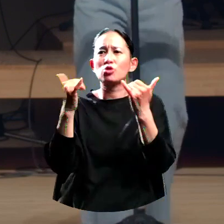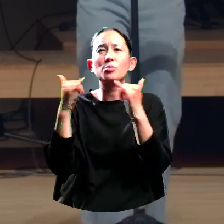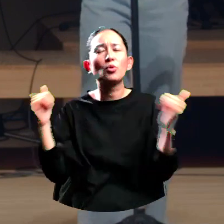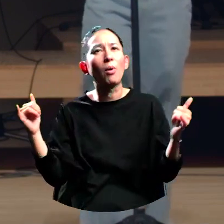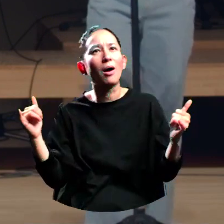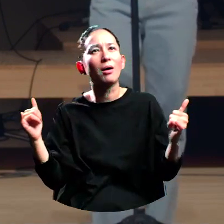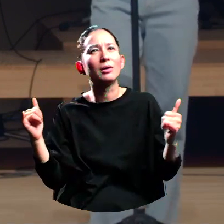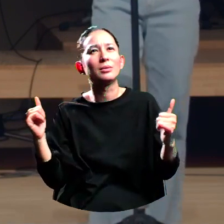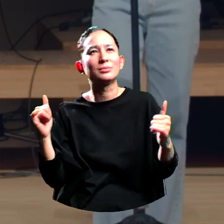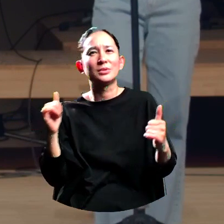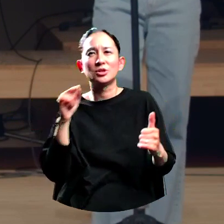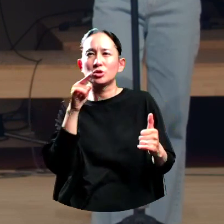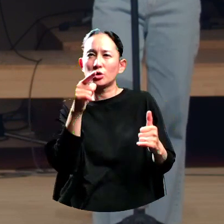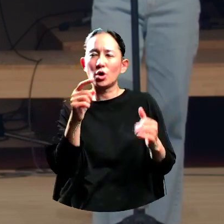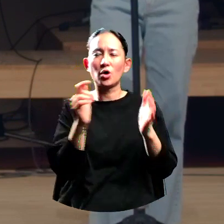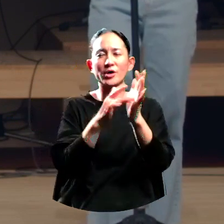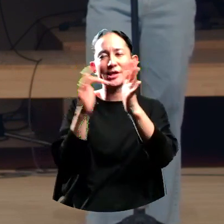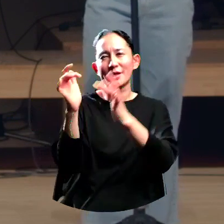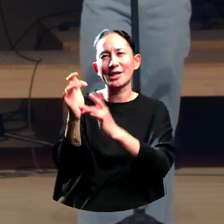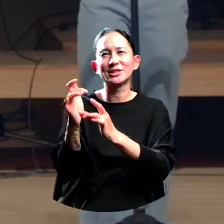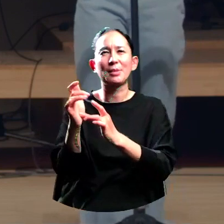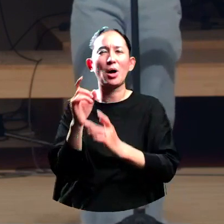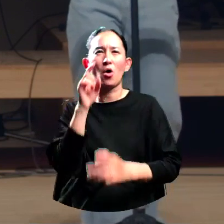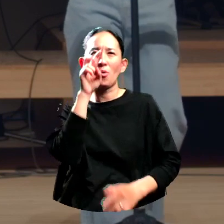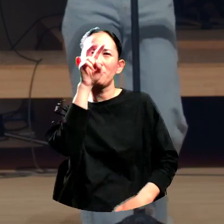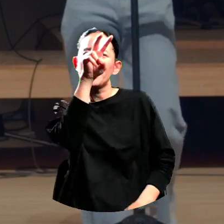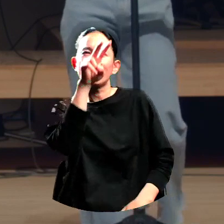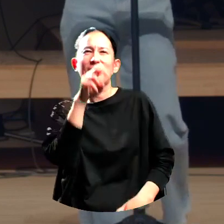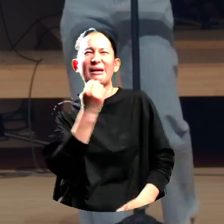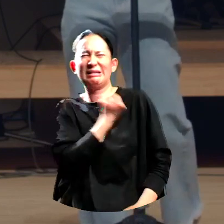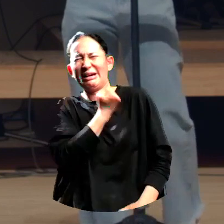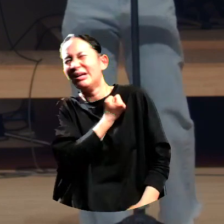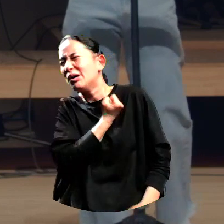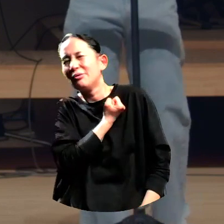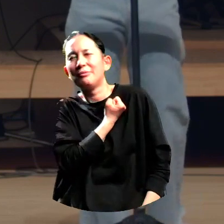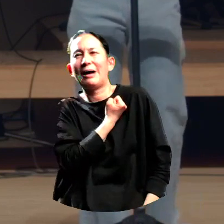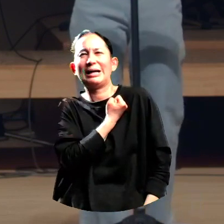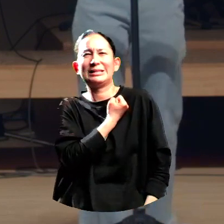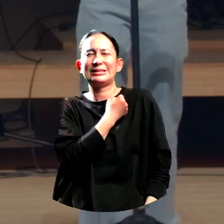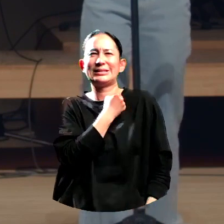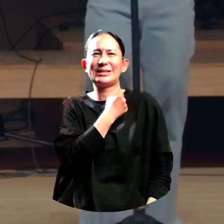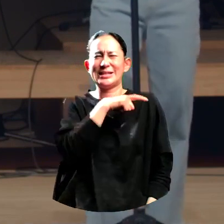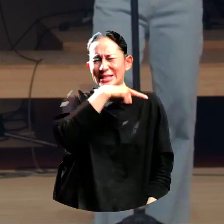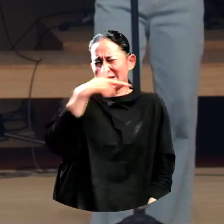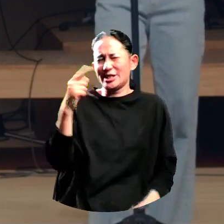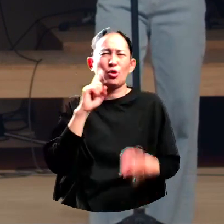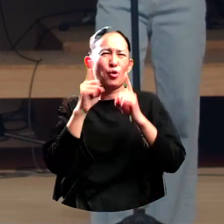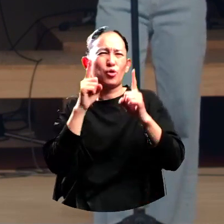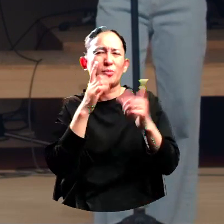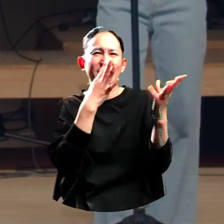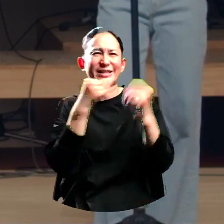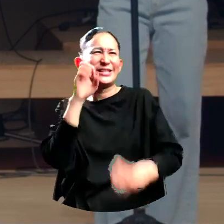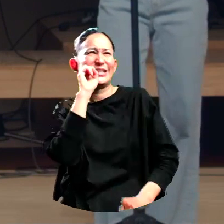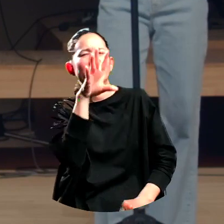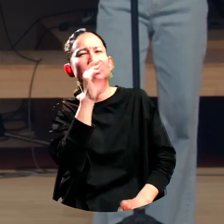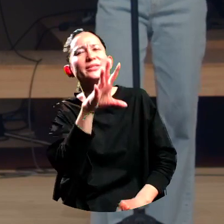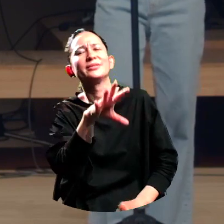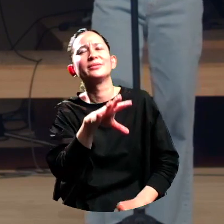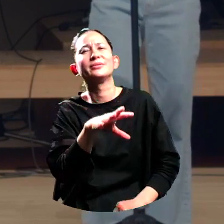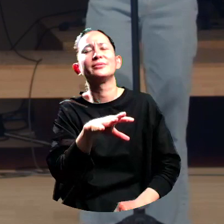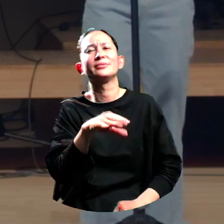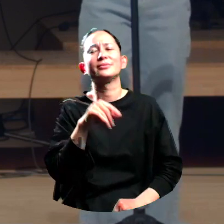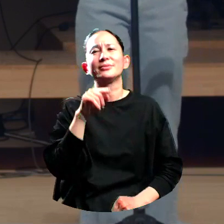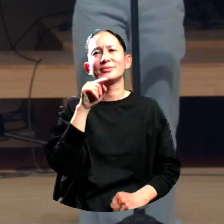While he was taking his last breath and praying, Father forgive them, people ridiculed him and mocked him. その